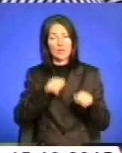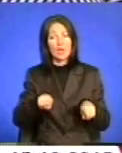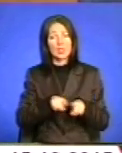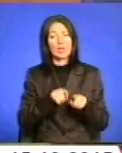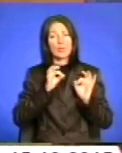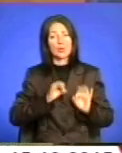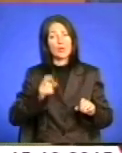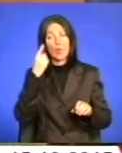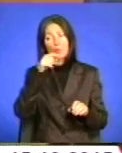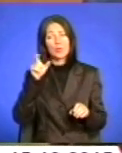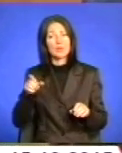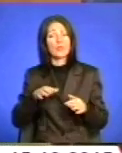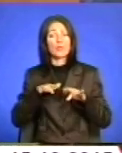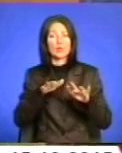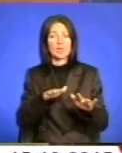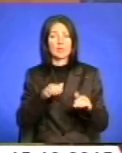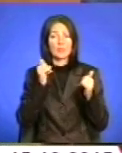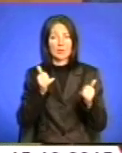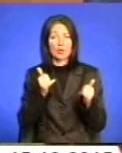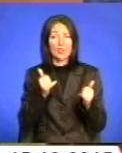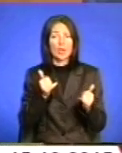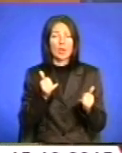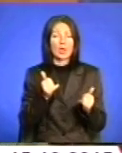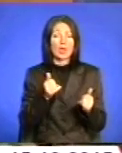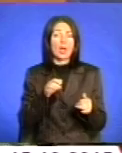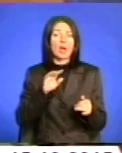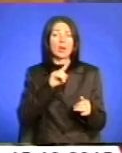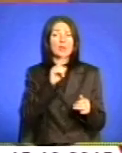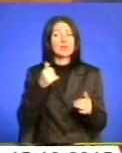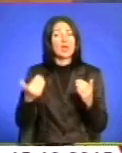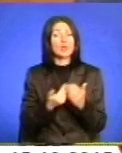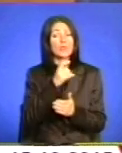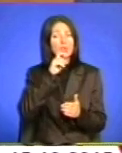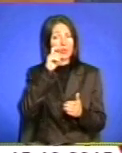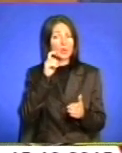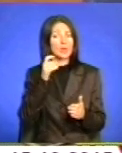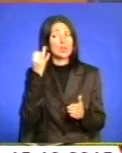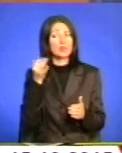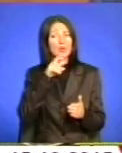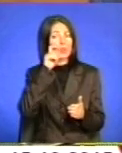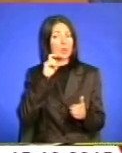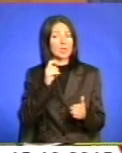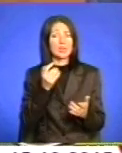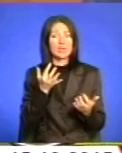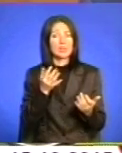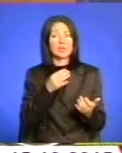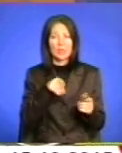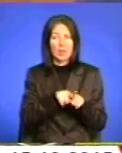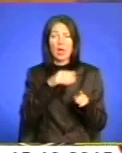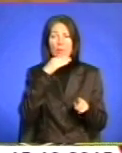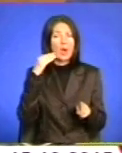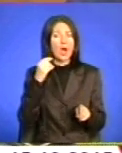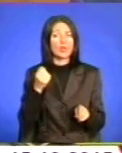процес. Сьогодні ще в жодній історії України, за новітній історії України, ще стільки патріотів не сидить в тюрмах, як зараз